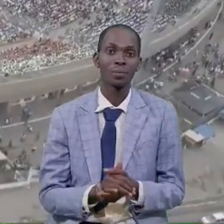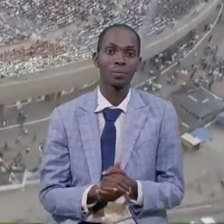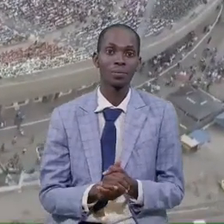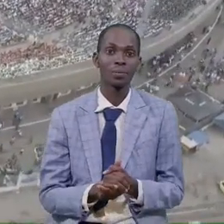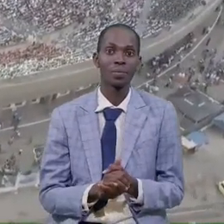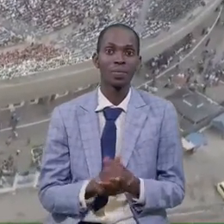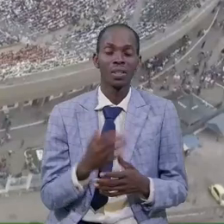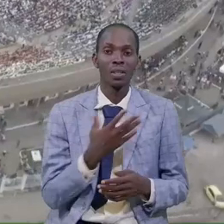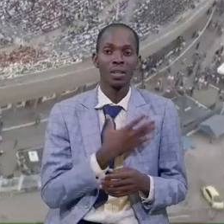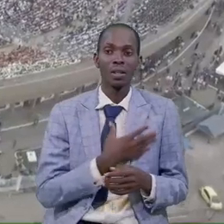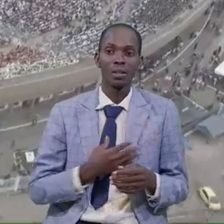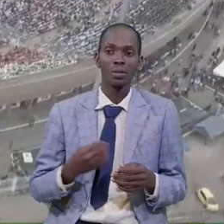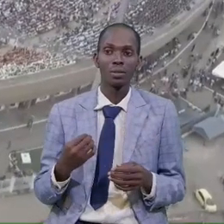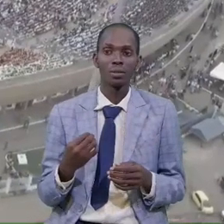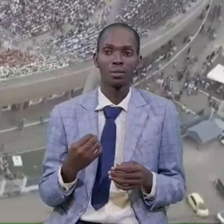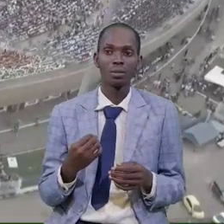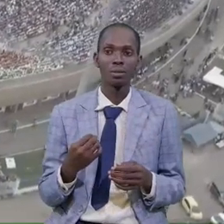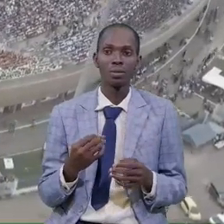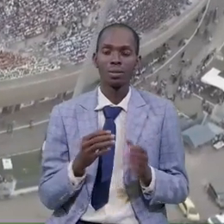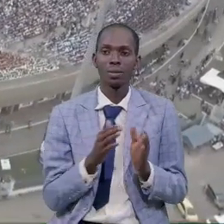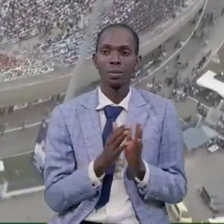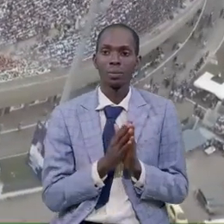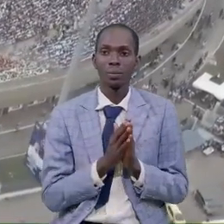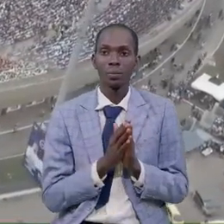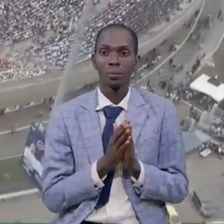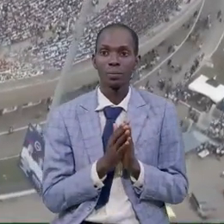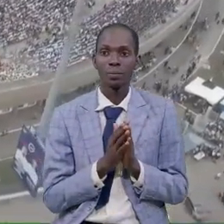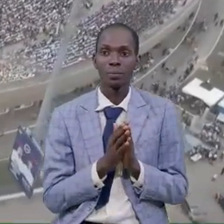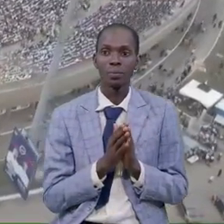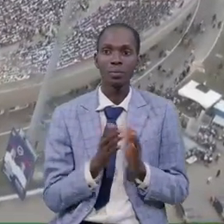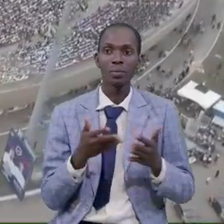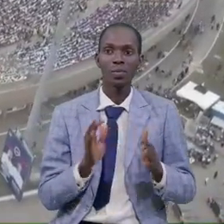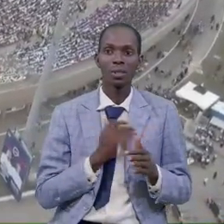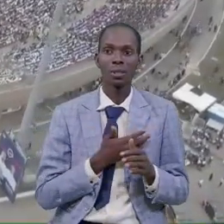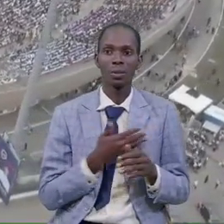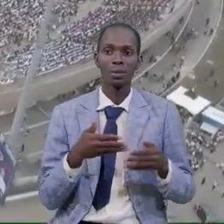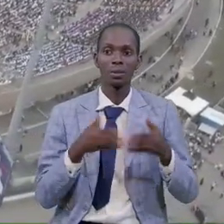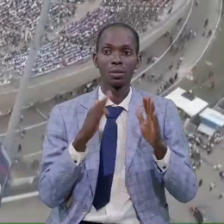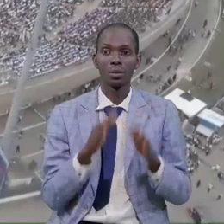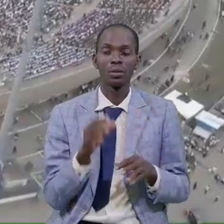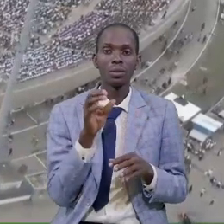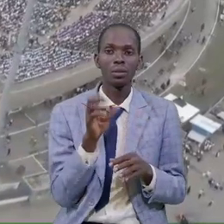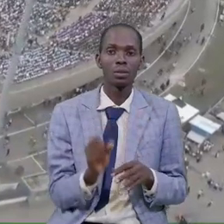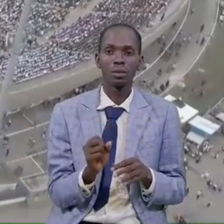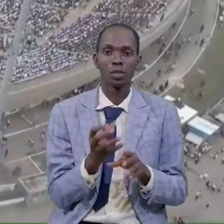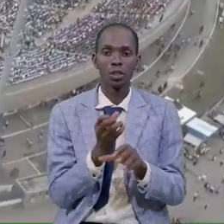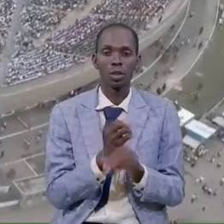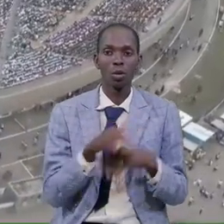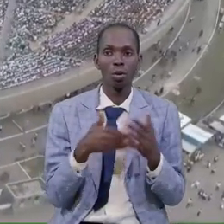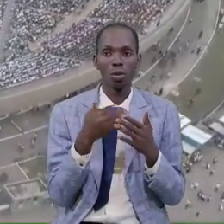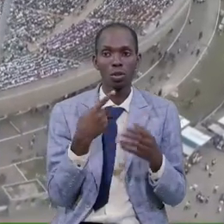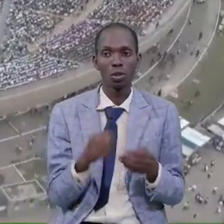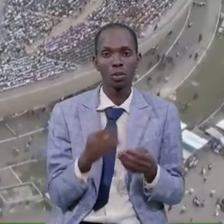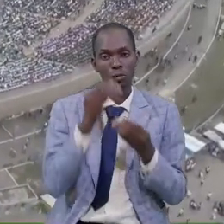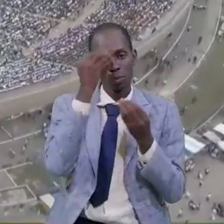addresses. They have phone numbers. Make sure that you get detailed information about. Pour ceux qui ont levé les mains dans